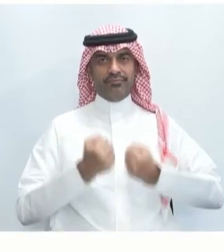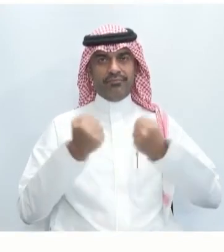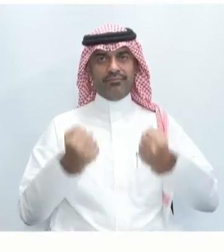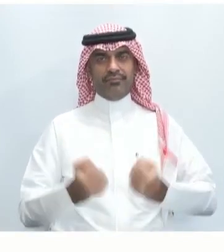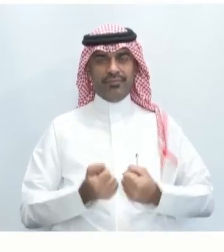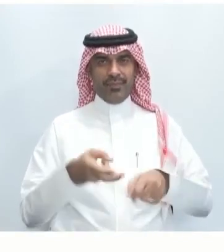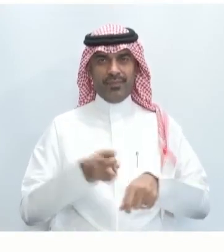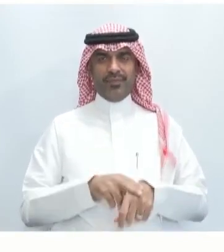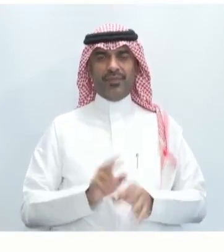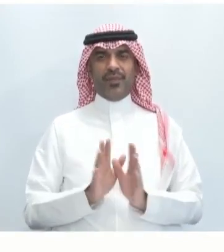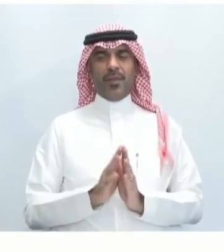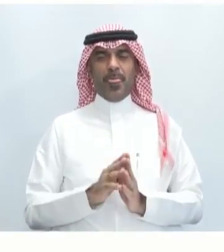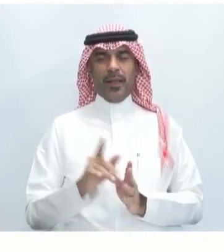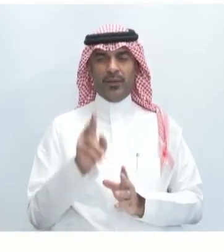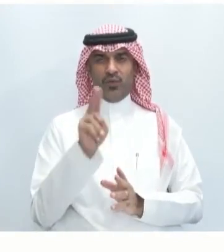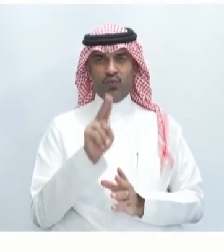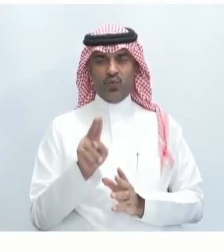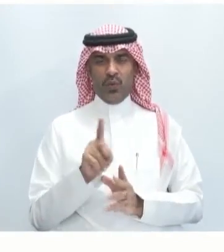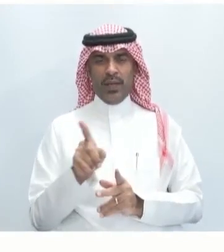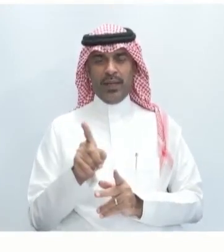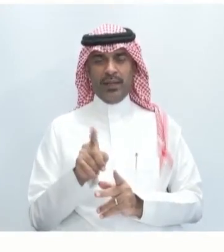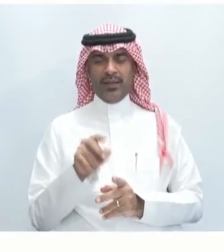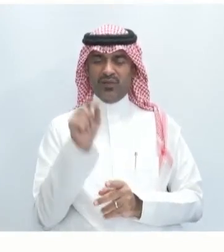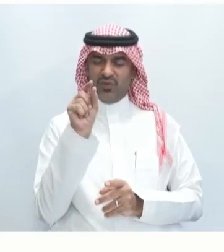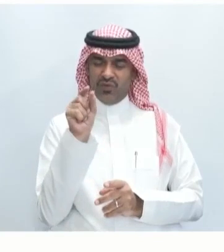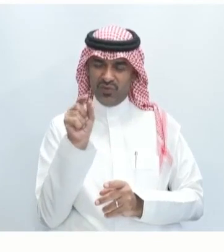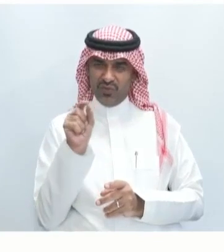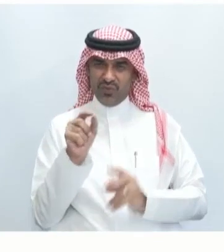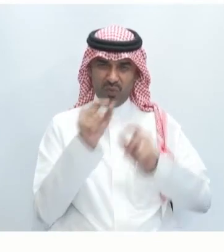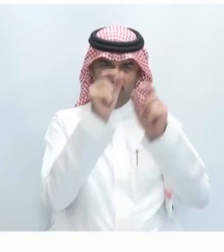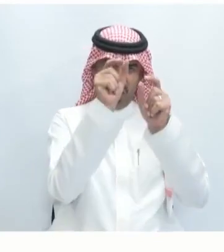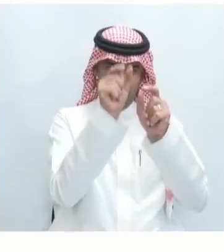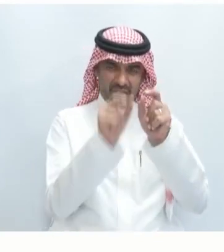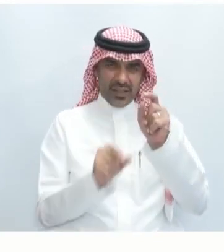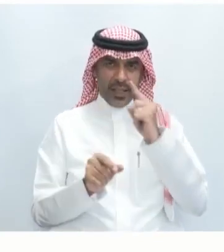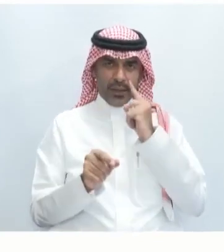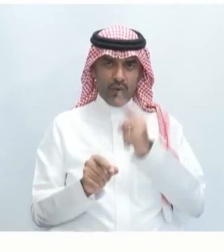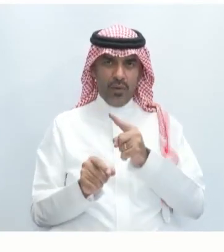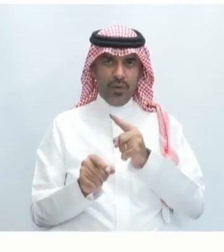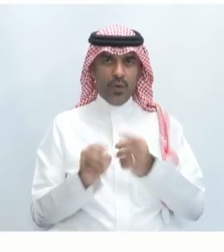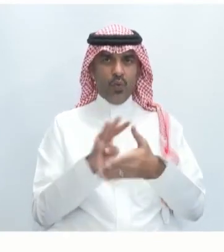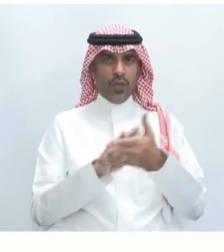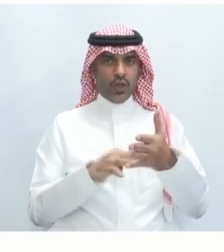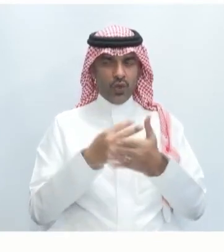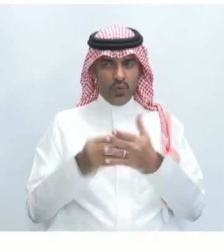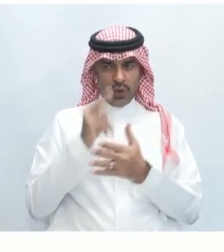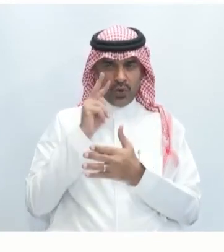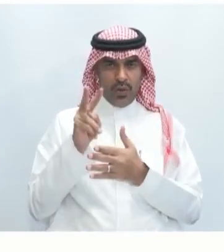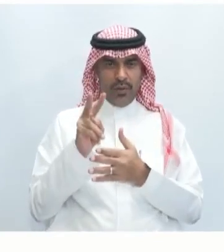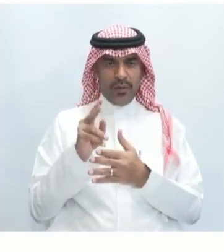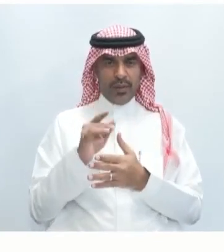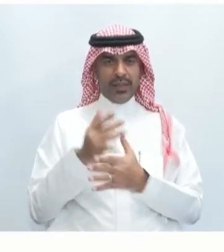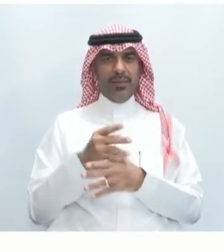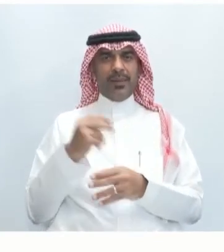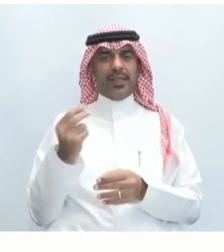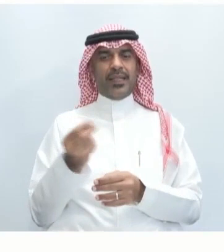وفيها يقول استعمل نماذج المكعبات الاحاد والعشرات والجدول التالي لامثل مجموعات